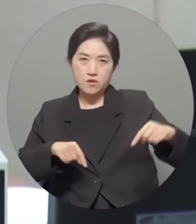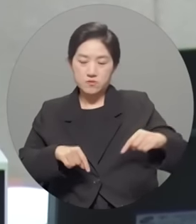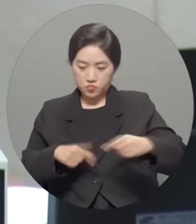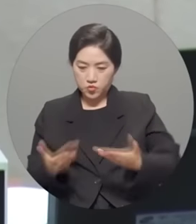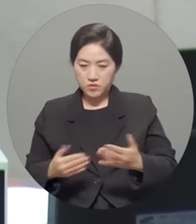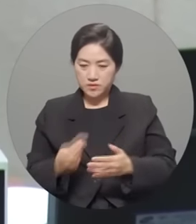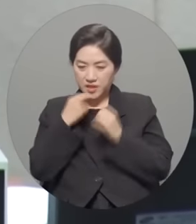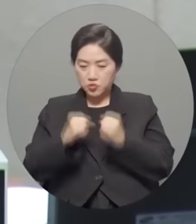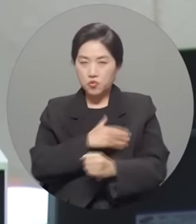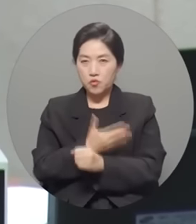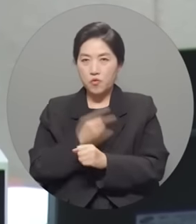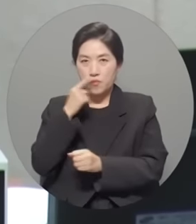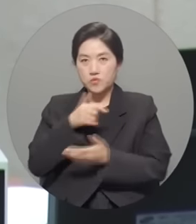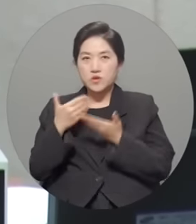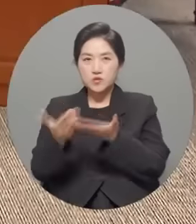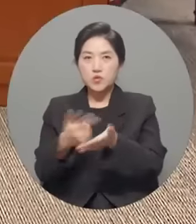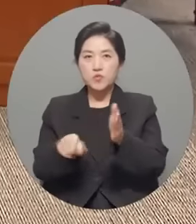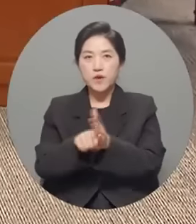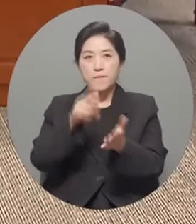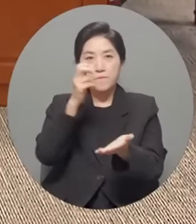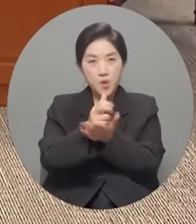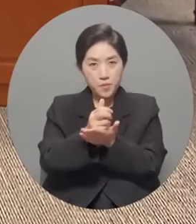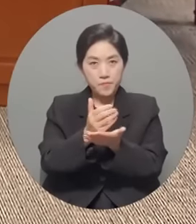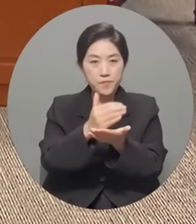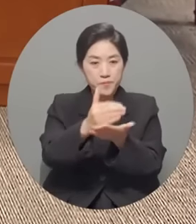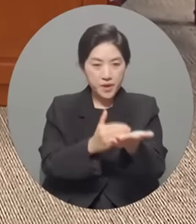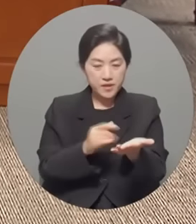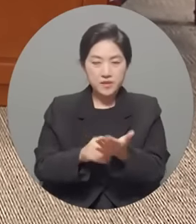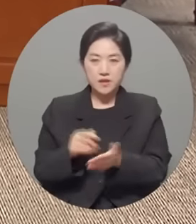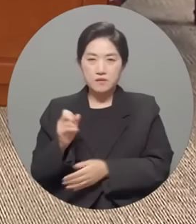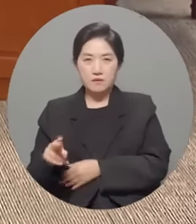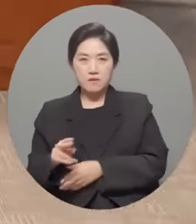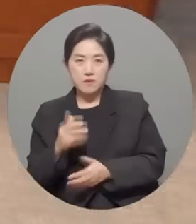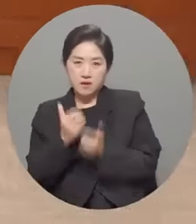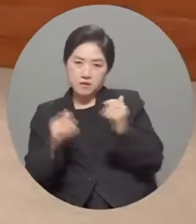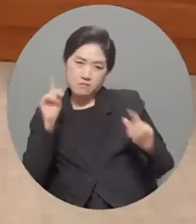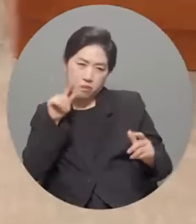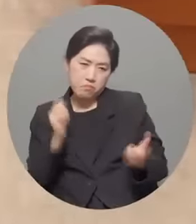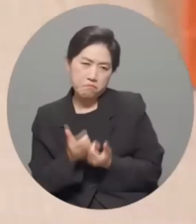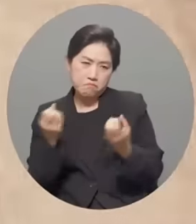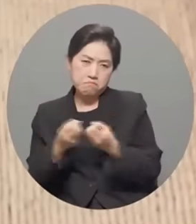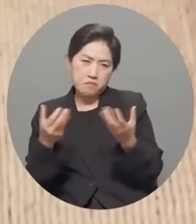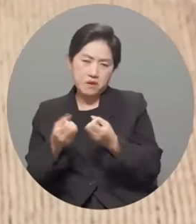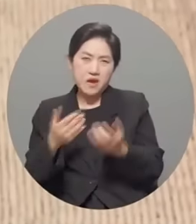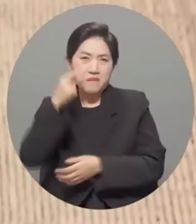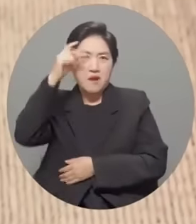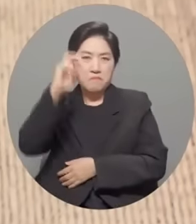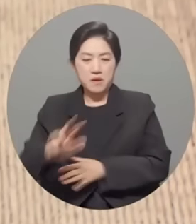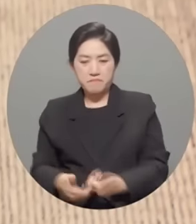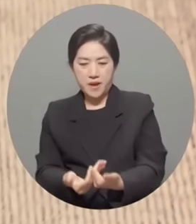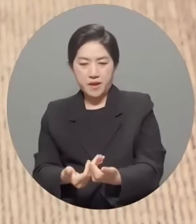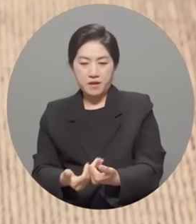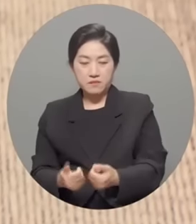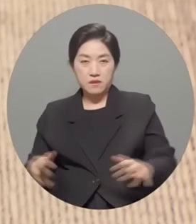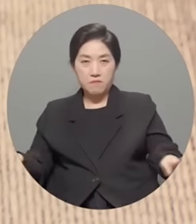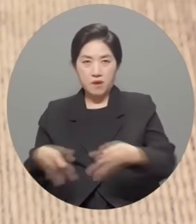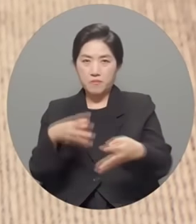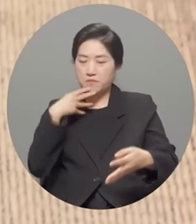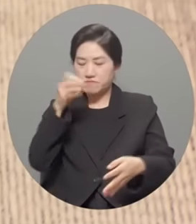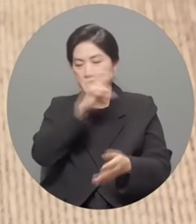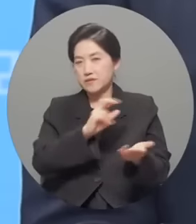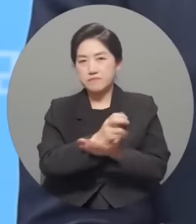취지의 가맹사업법 개정안에 대해서도 여당은 갈등이 일상화될 것이라는 주장으로 반대해 합의 없이